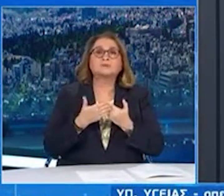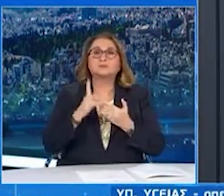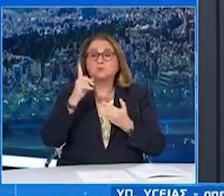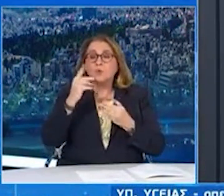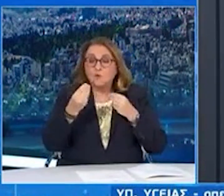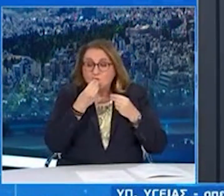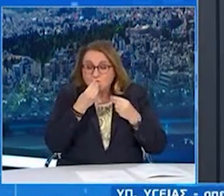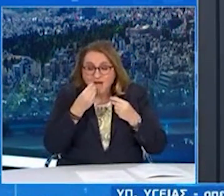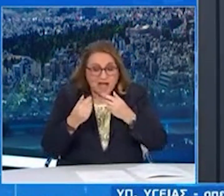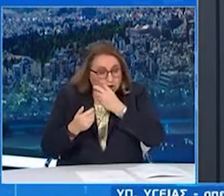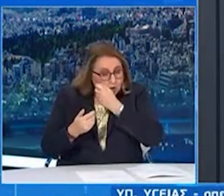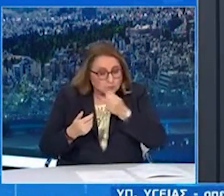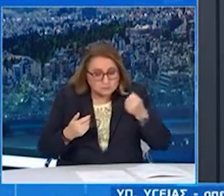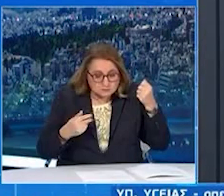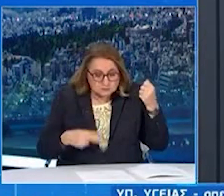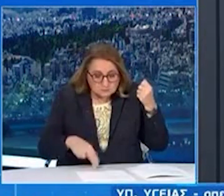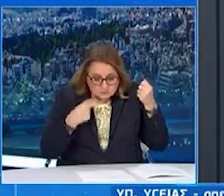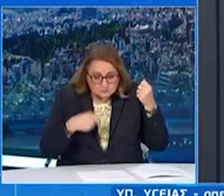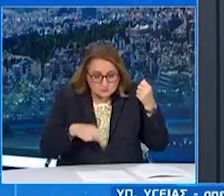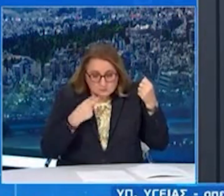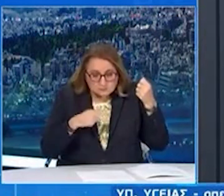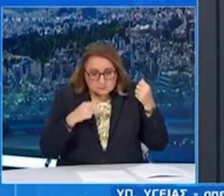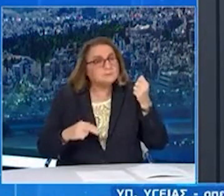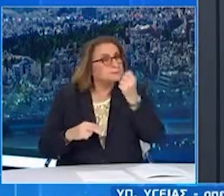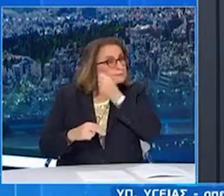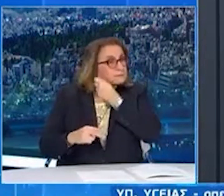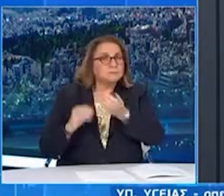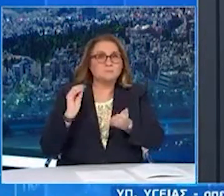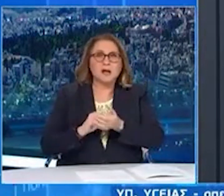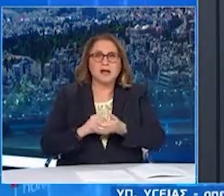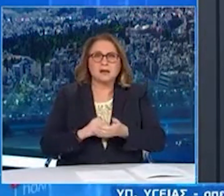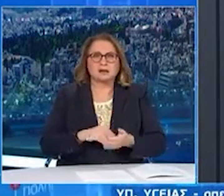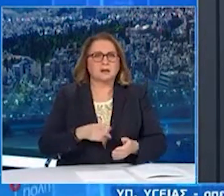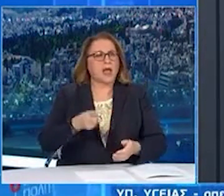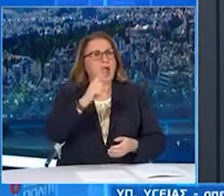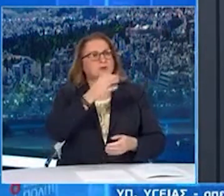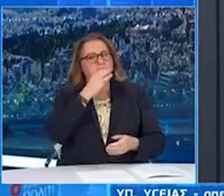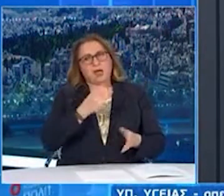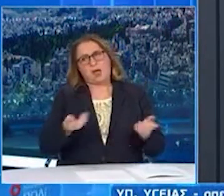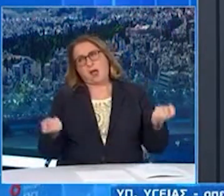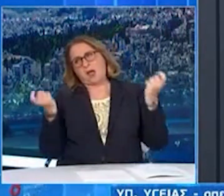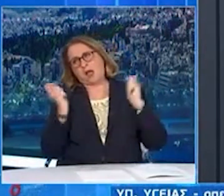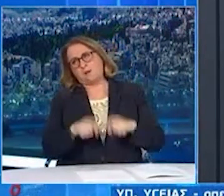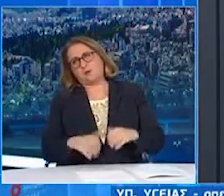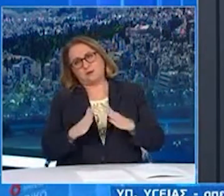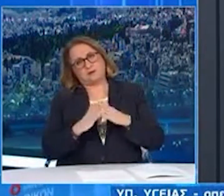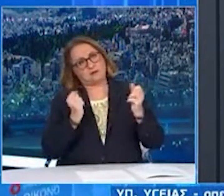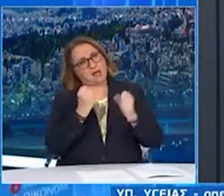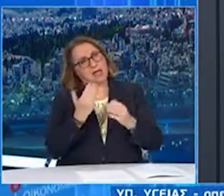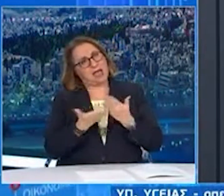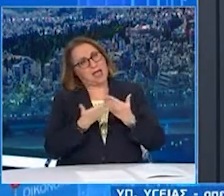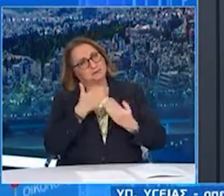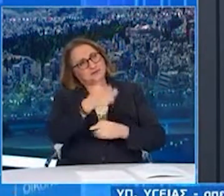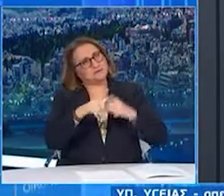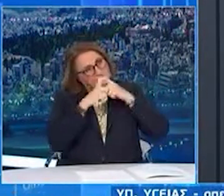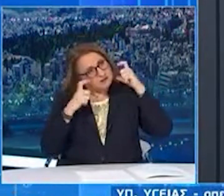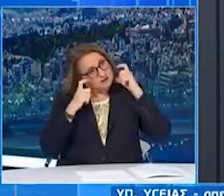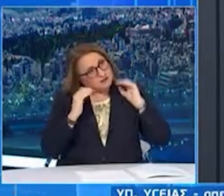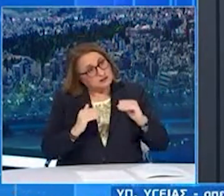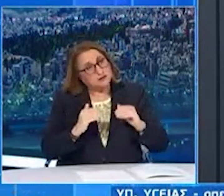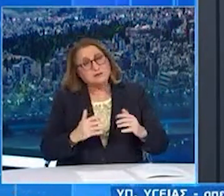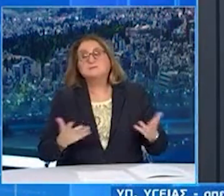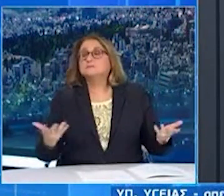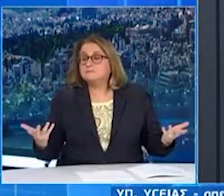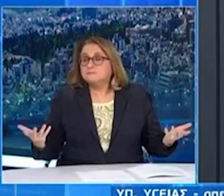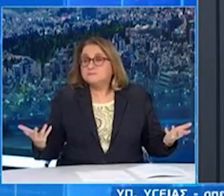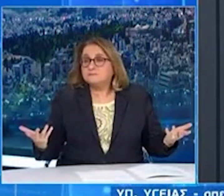μοναδική επιλογή να μην μεταφέρω την νόσο μου σε ένα περιβάλλον έξω από μένα. Έχουμε τα μέσα μεταφοράς. Είναι ασφυκτικές οι